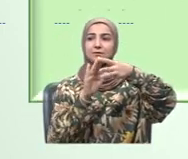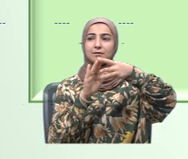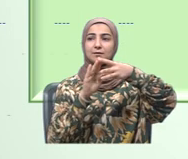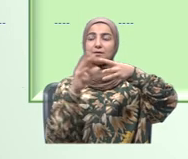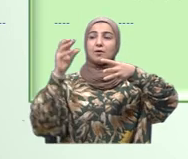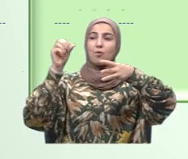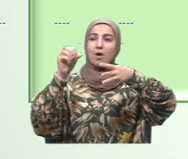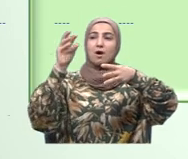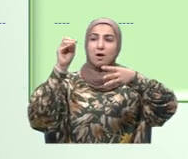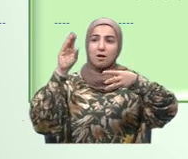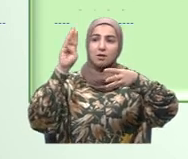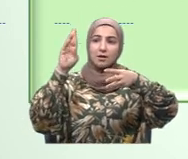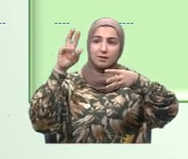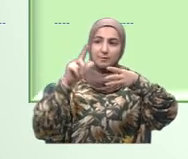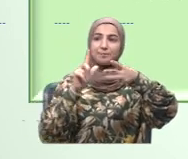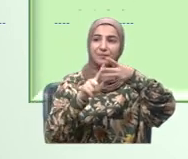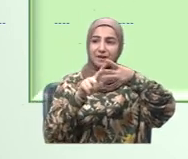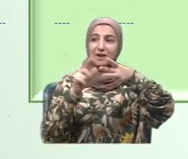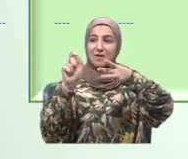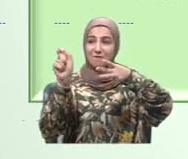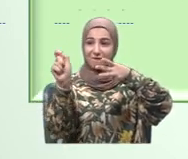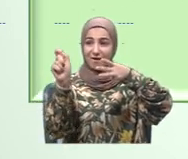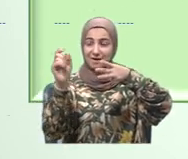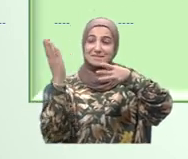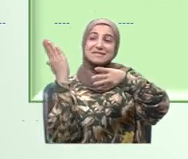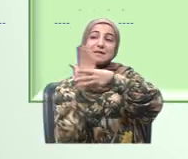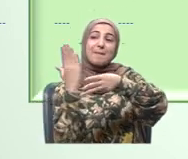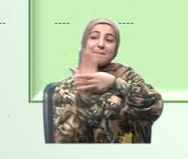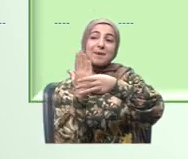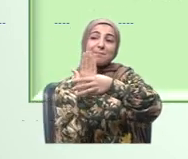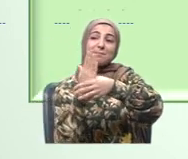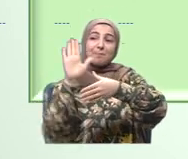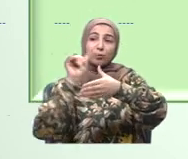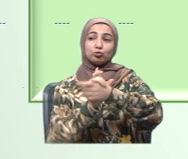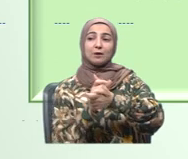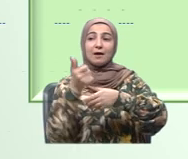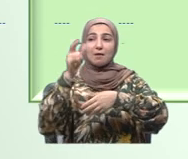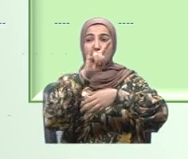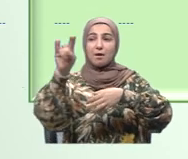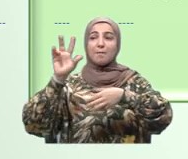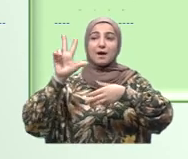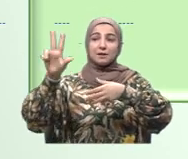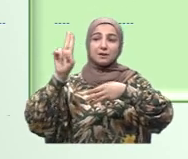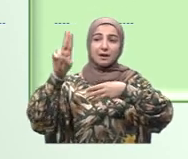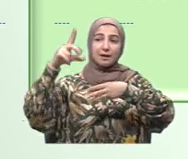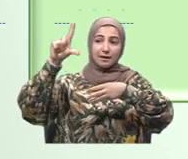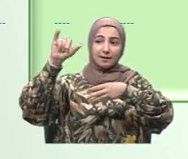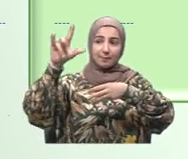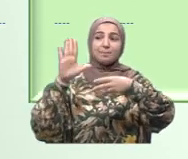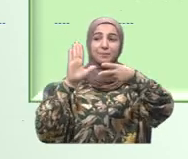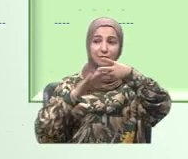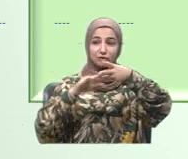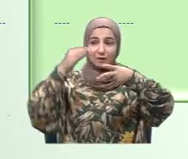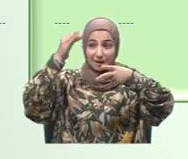قال إذن وهكذا وهذا ما، أضاف على ذلك الفاء السببية ولام التعليل، ثم